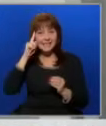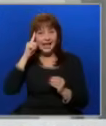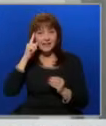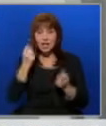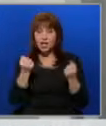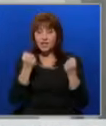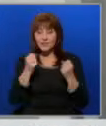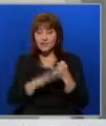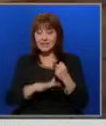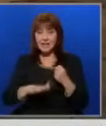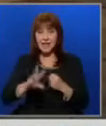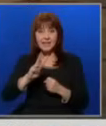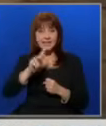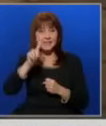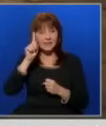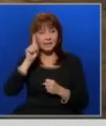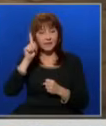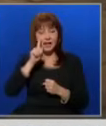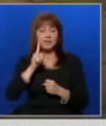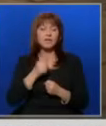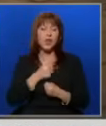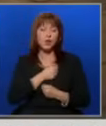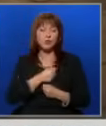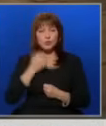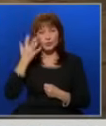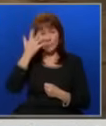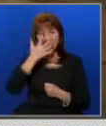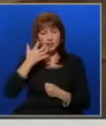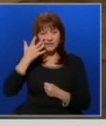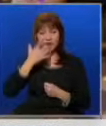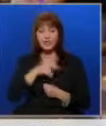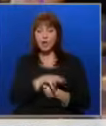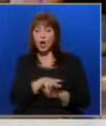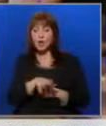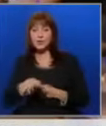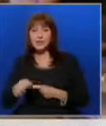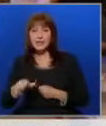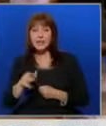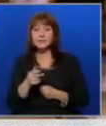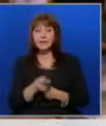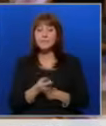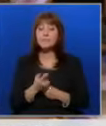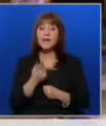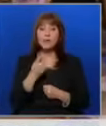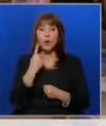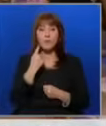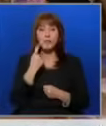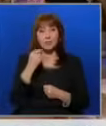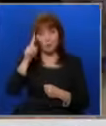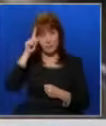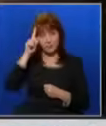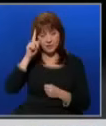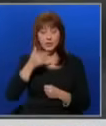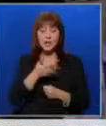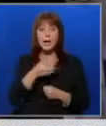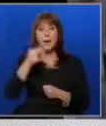им, вече 31 дни едва преживяват родителите на двамата похитени от български произход. Единият от които младо момиче. Баща